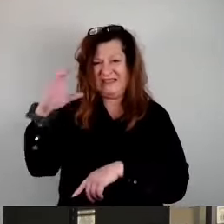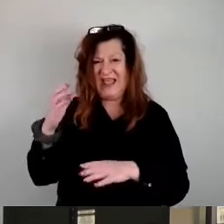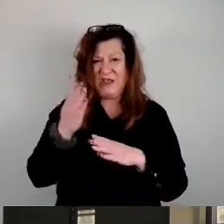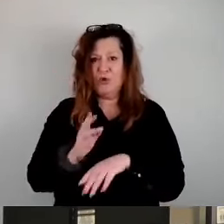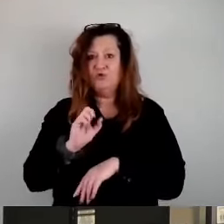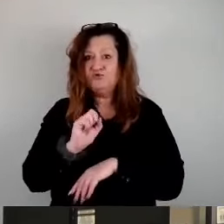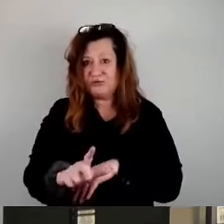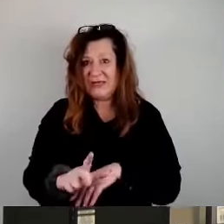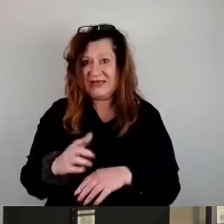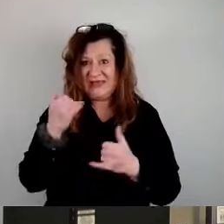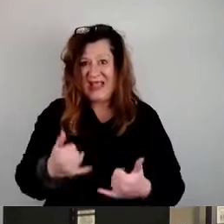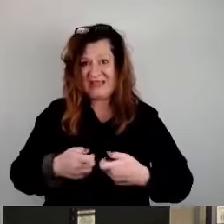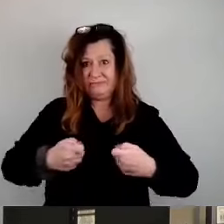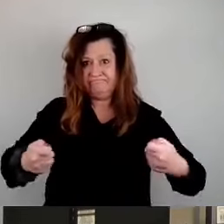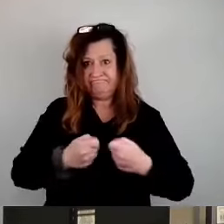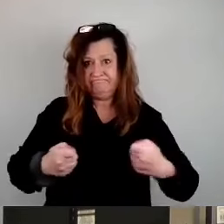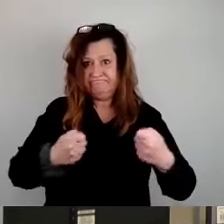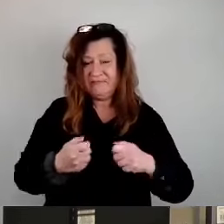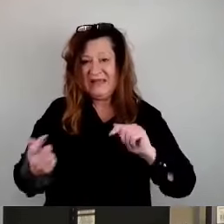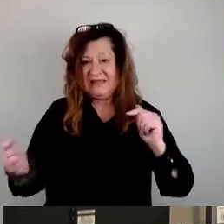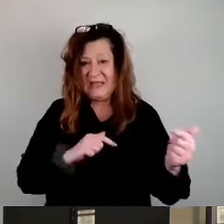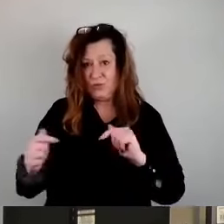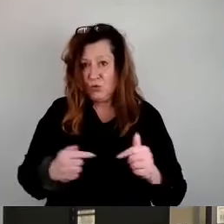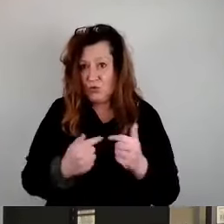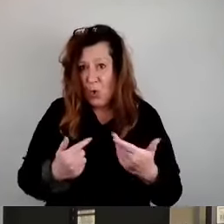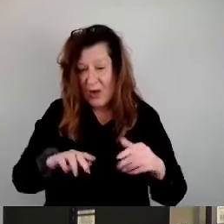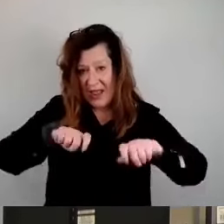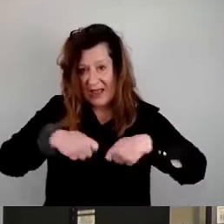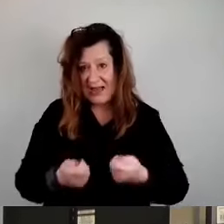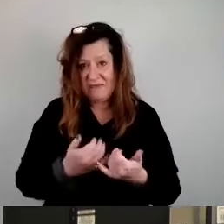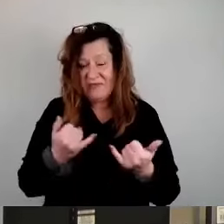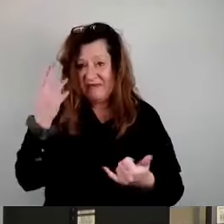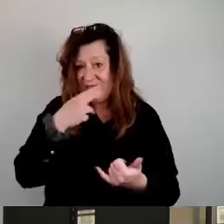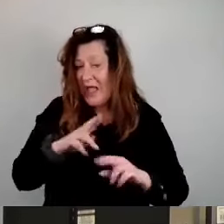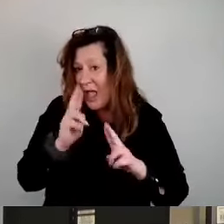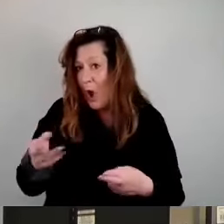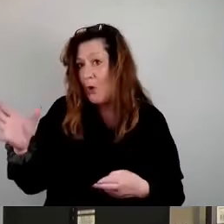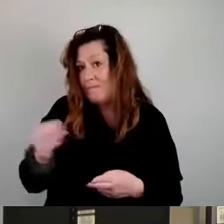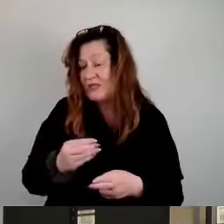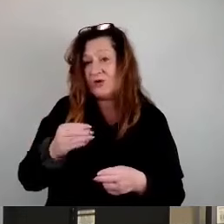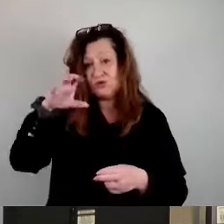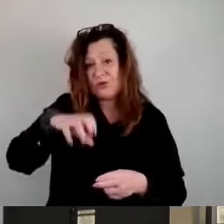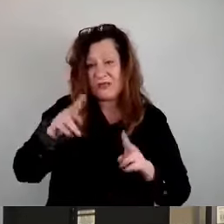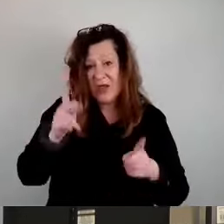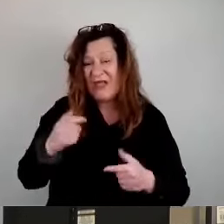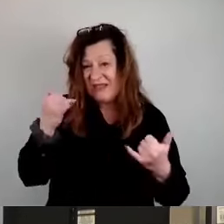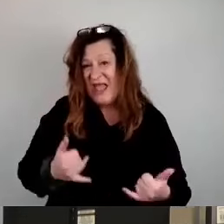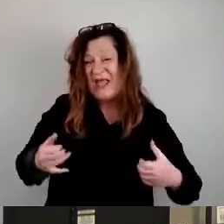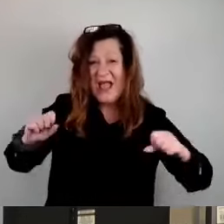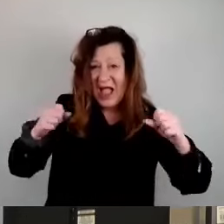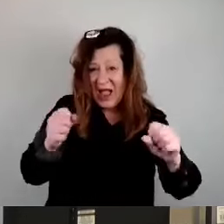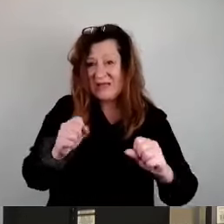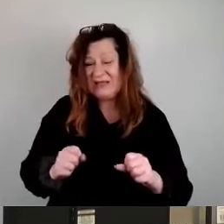drauf, wie die Diskussion sein wird, insbesondere auf der Seite des Stadtrats, wenn es dann darum geht, aktiv wirklich das Liegenlassen